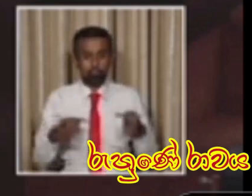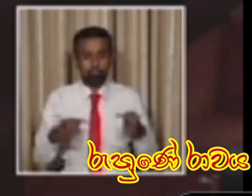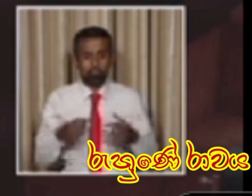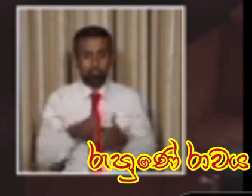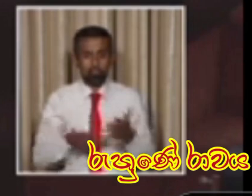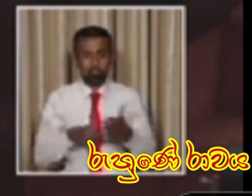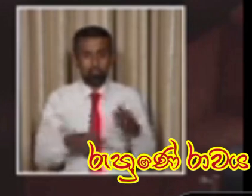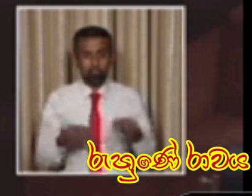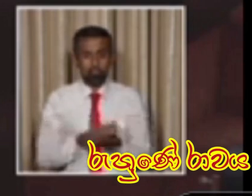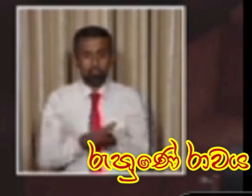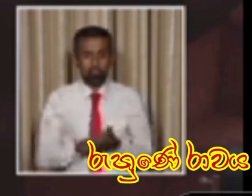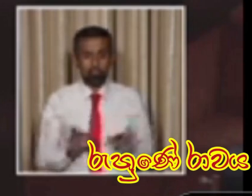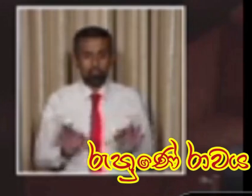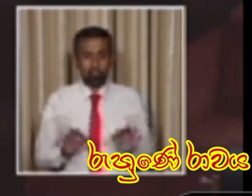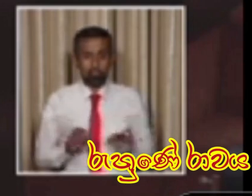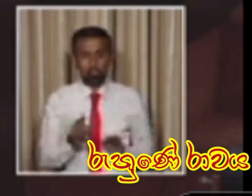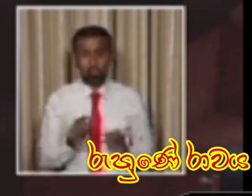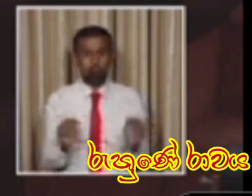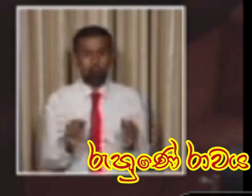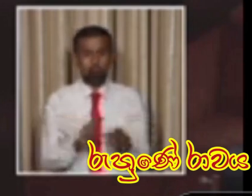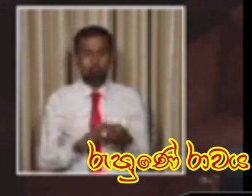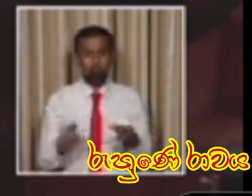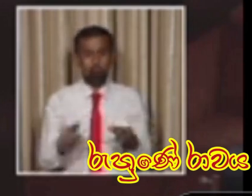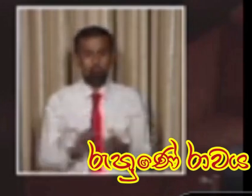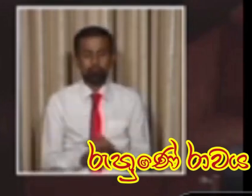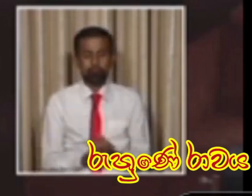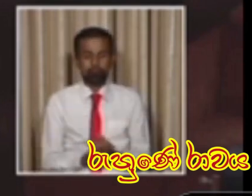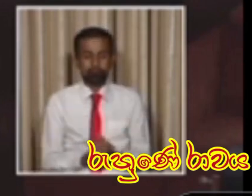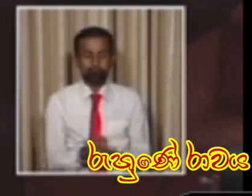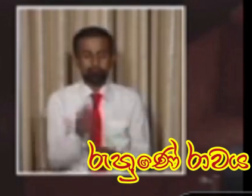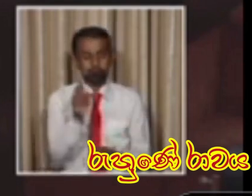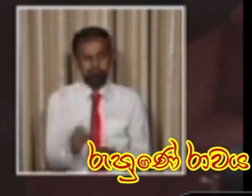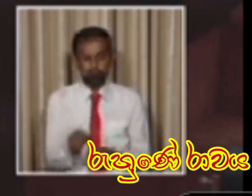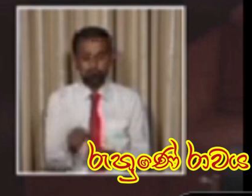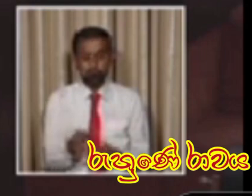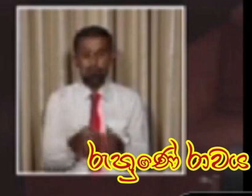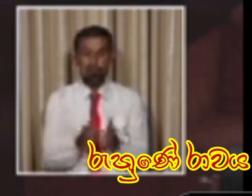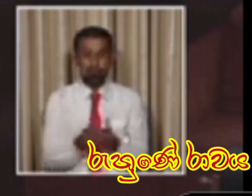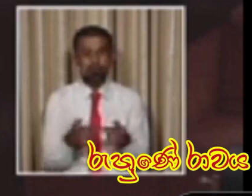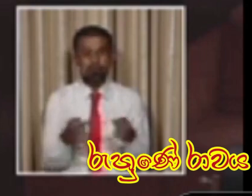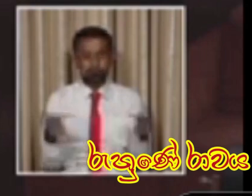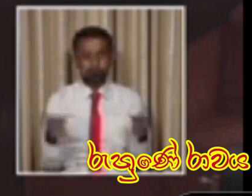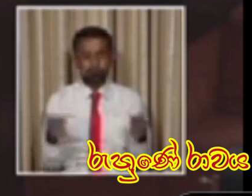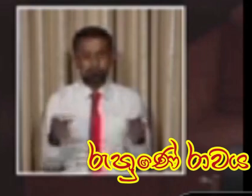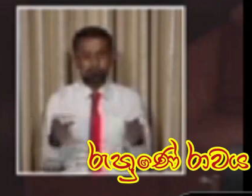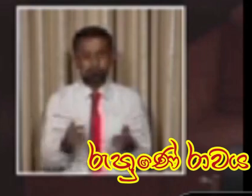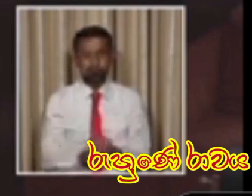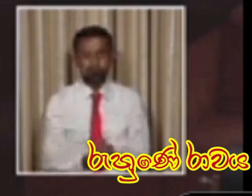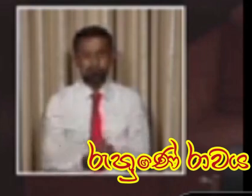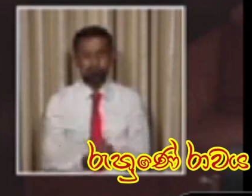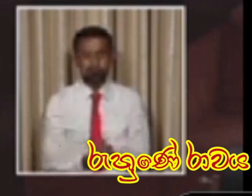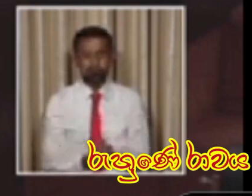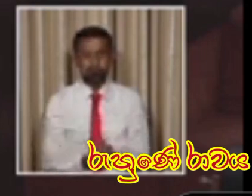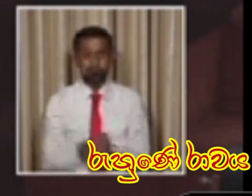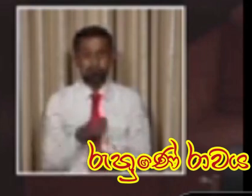ඡන්දයත් ගන්න සූදානම්. ඔබතුමා කලබල වෙන්න එපා ආණ්ඩුවේ ඡන්ද ප්‍රමාණය පිළිබඳව. ඔබතුමාලා කොහොමත් විරුද්ධයි. විරුද්ධ කට්ටිය කොහොමත් විරුද්ධයි. ඒ නිසා